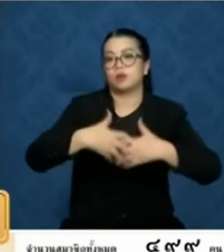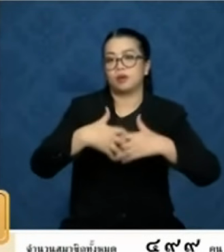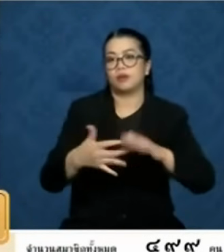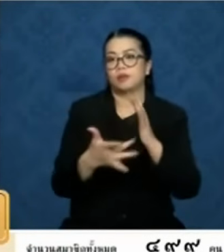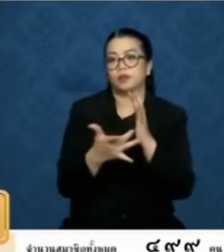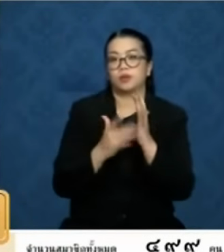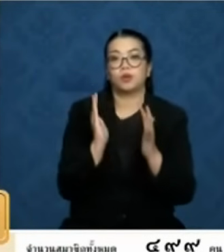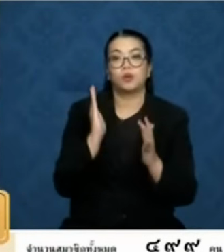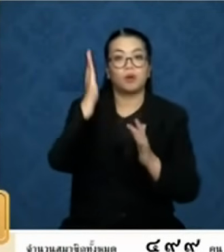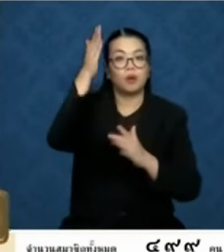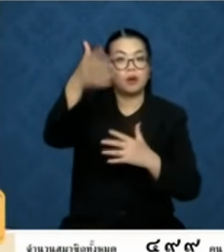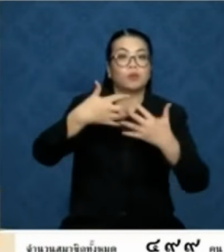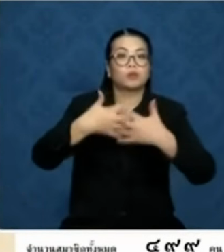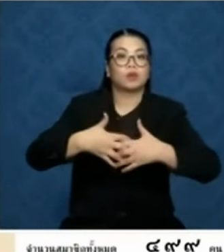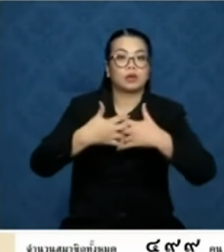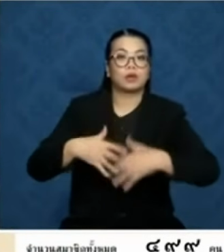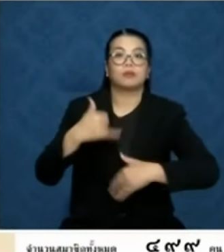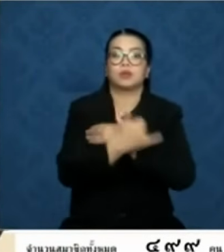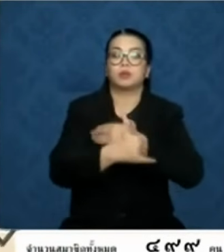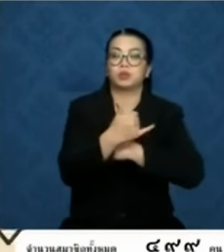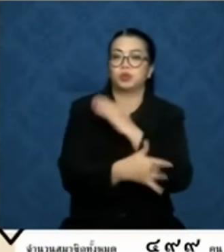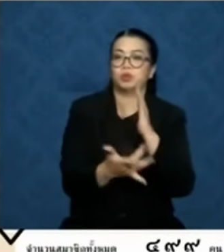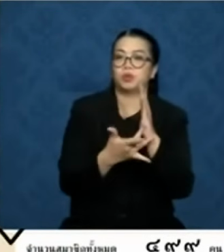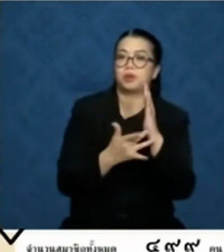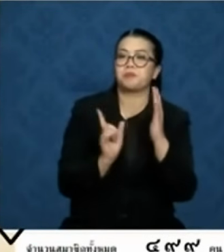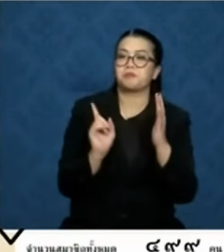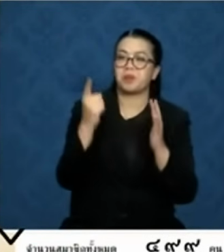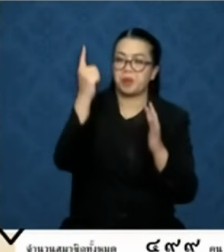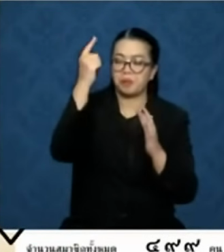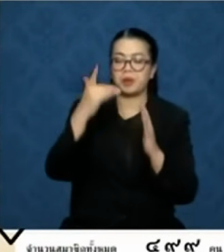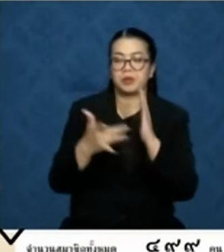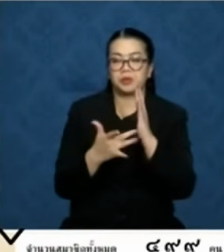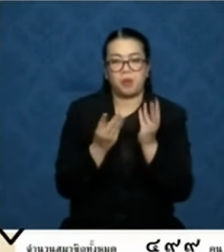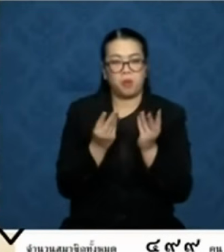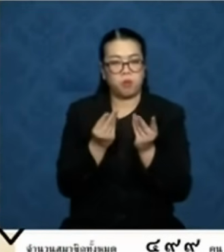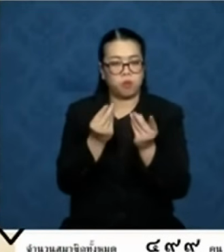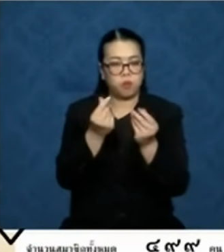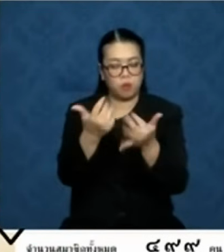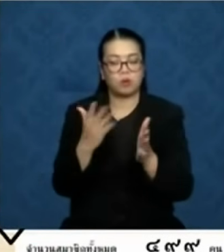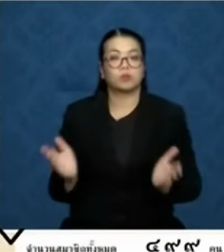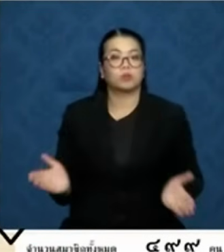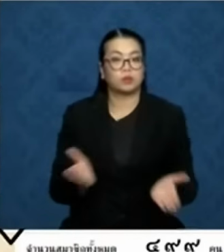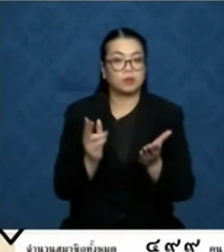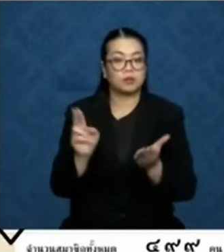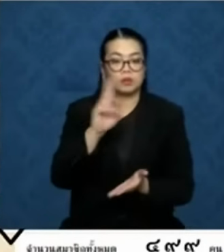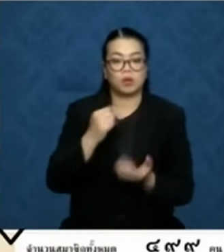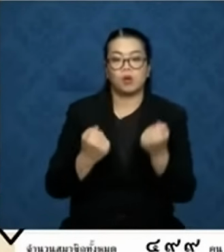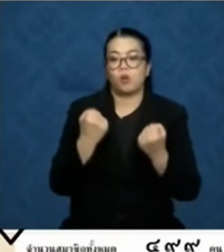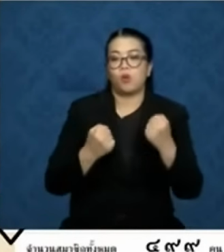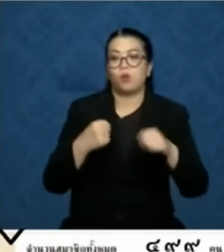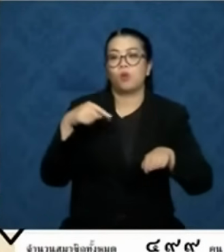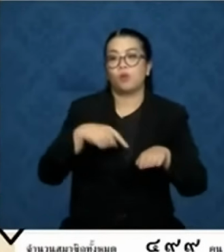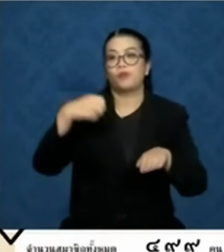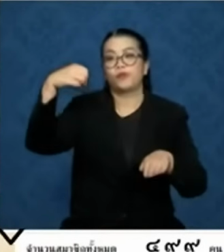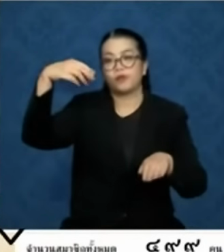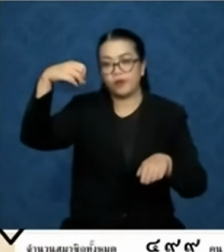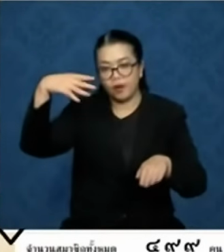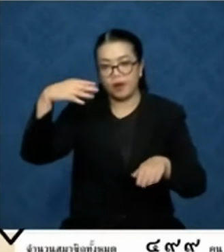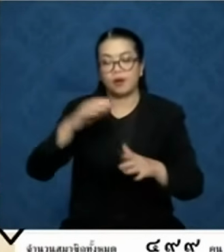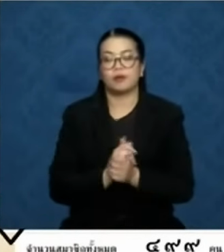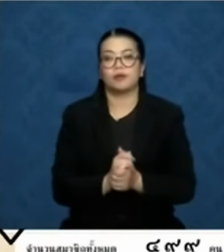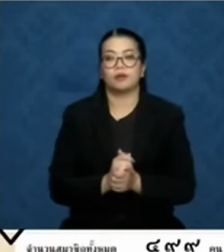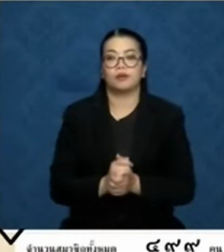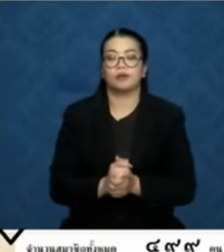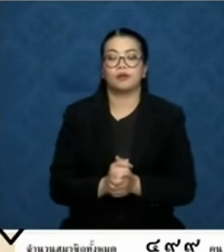ไปสู่อุตสาหกรรมที่ใช้นวัตกรรมและเทคโนโลยีชั้นสูงและส่งเสริมให้เกิดการใช้รถยนต์ไฟฟ้าและลงทุ